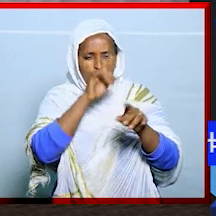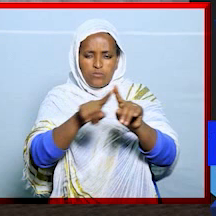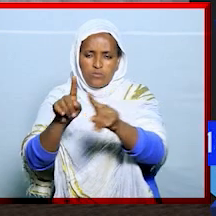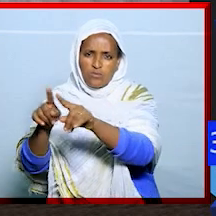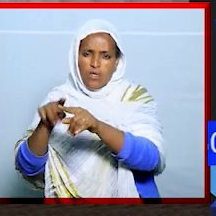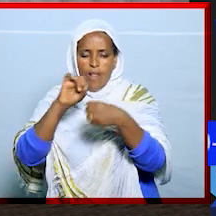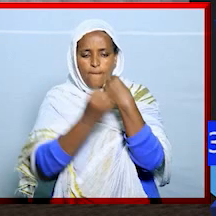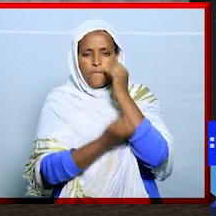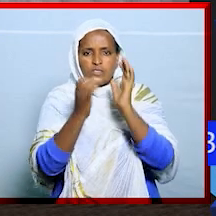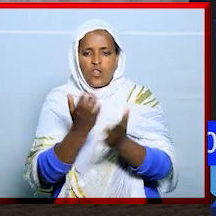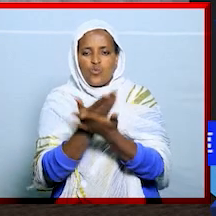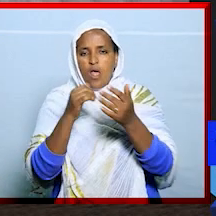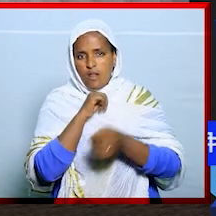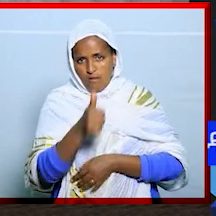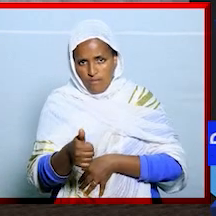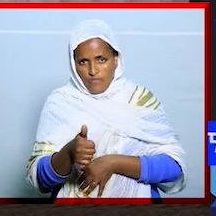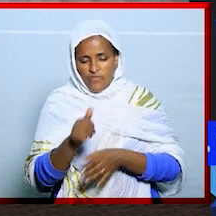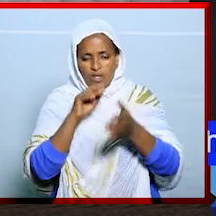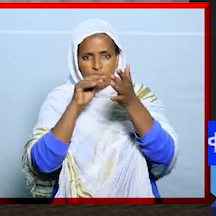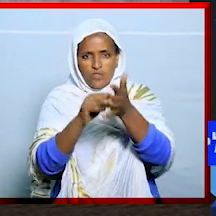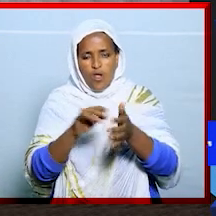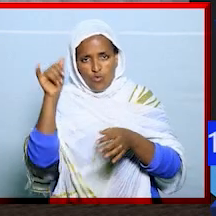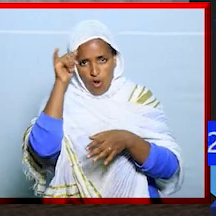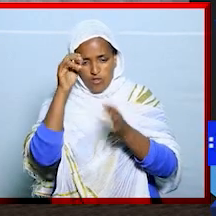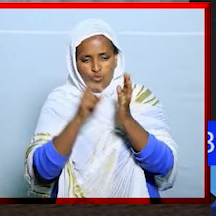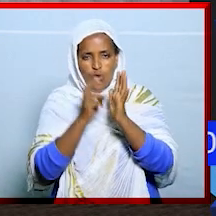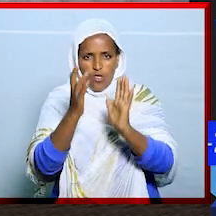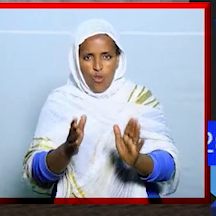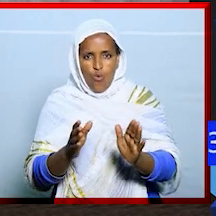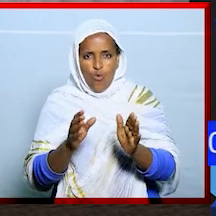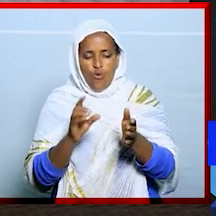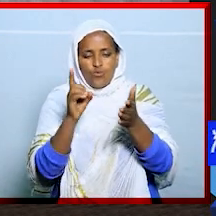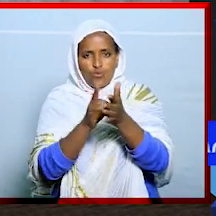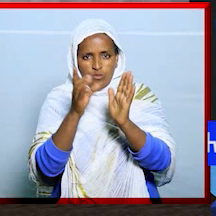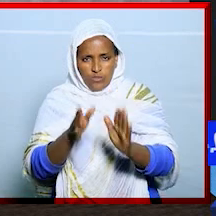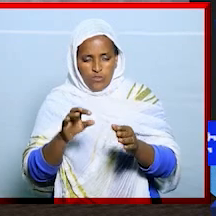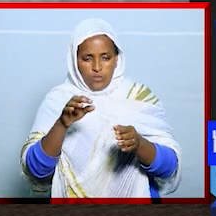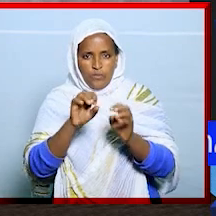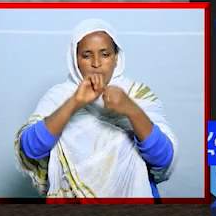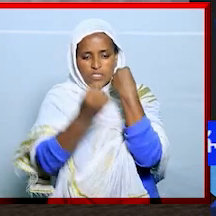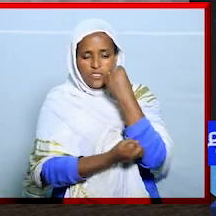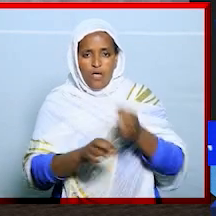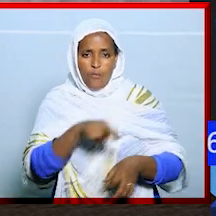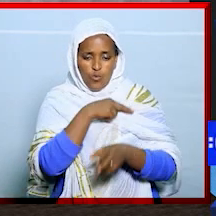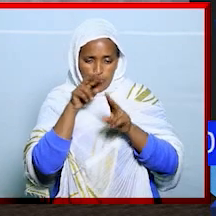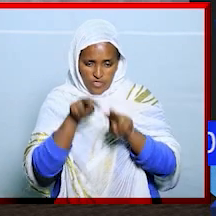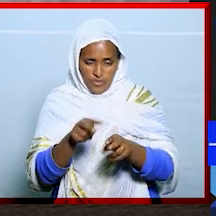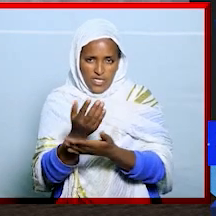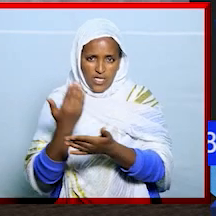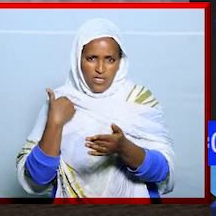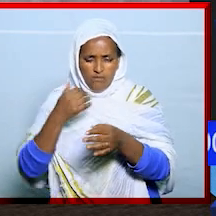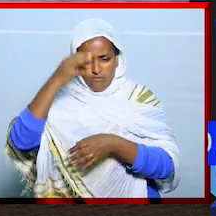ሰው ሊለያዩ ይችላሉ፣ ምክንያቱም መሰረታዊ ነገሮች አይደሉም። ለምሳሌ ዮሐንስ ወንጌላዊ ዶክትሪን መሰረታዊ ሃይማኖትን በተመለከተ